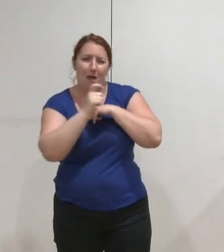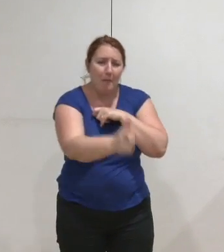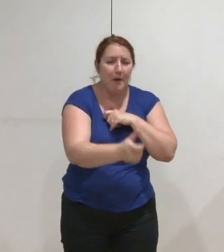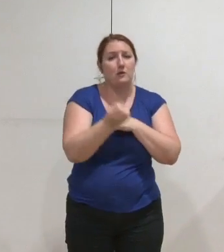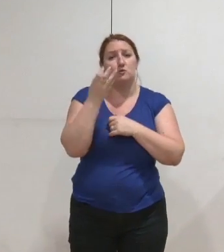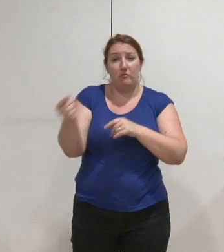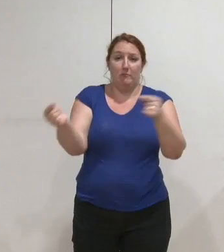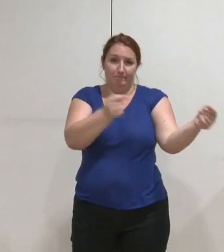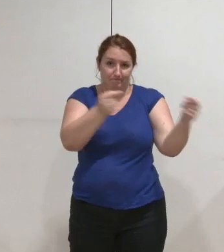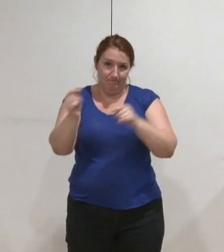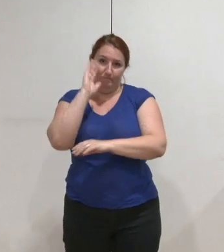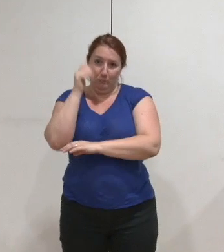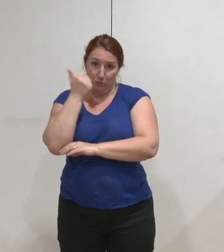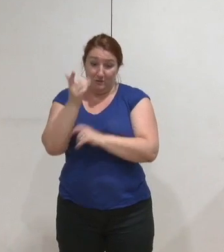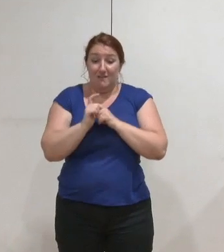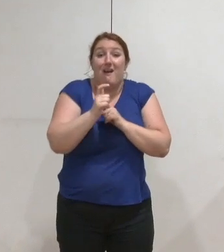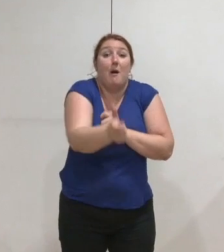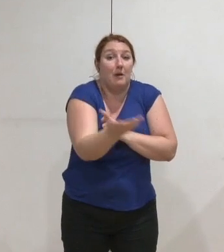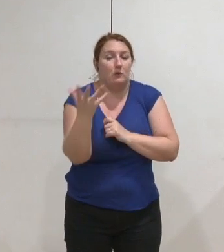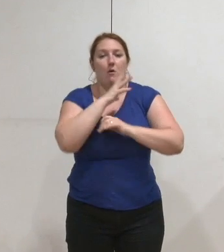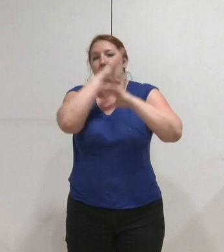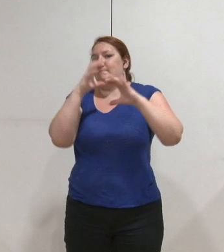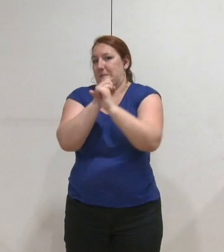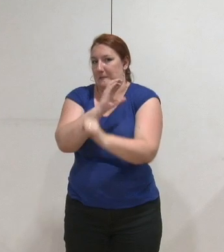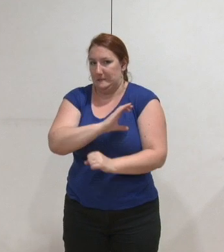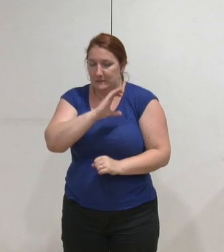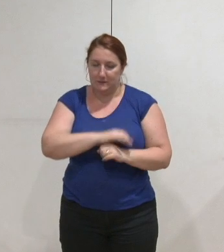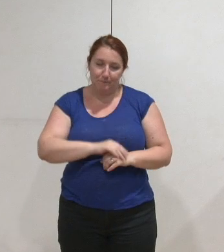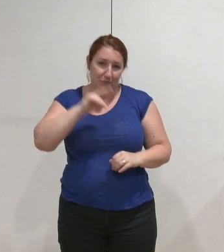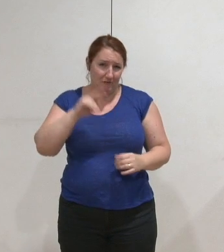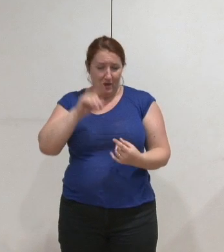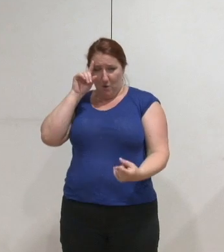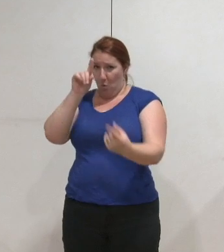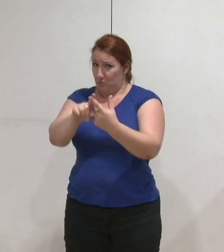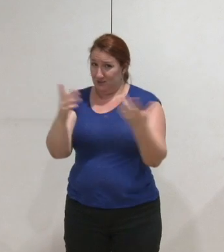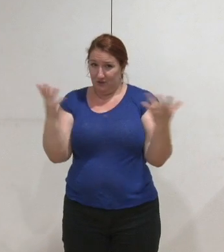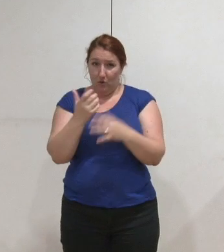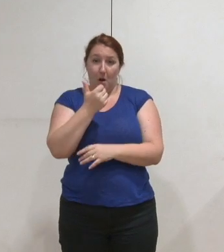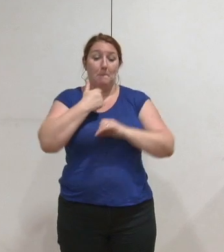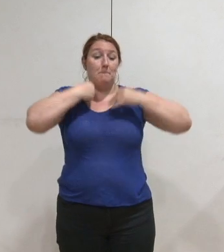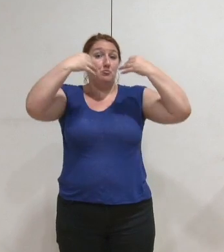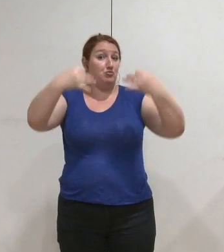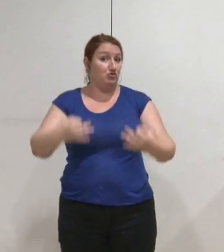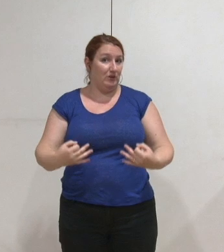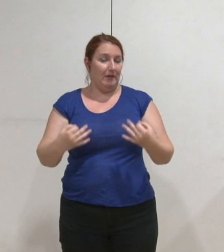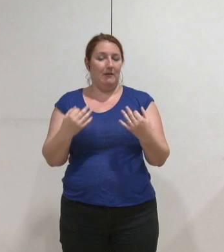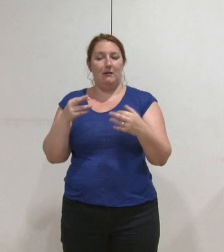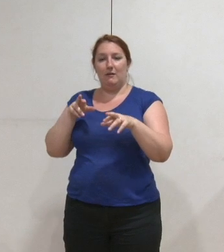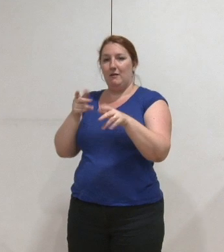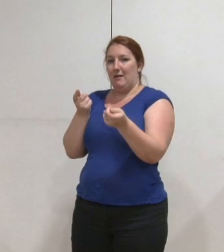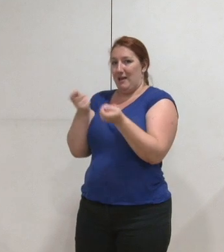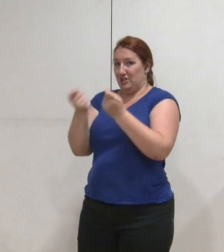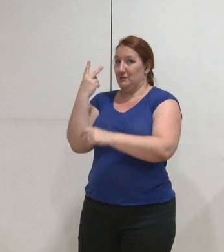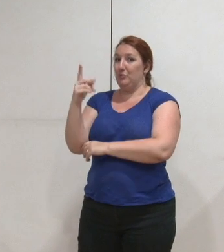essayer de faire une petite synthèse de ces impacts en fait l'objectif est de neutraliser les budgets de la Régie des EAU de